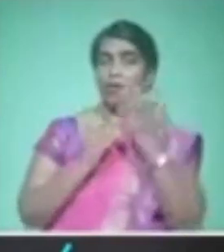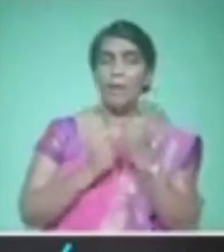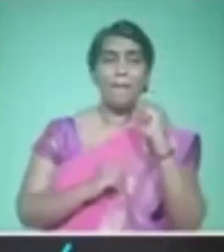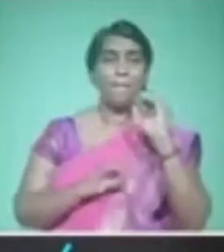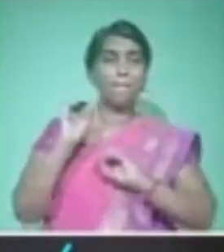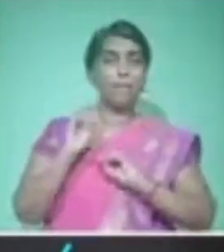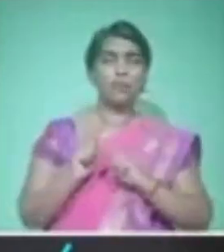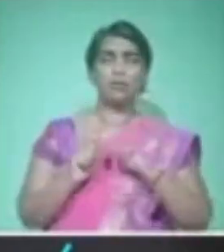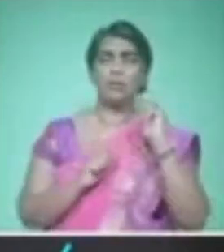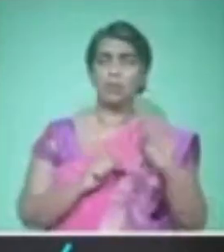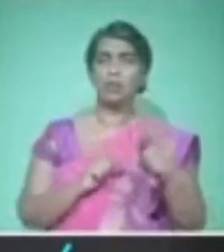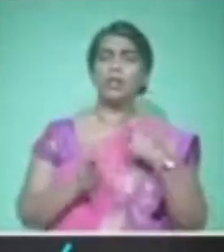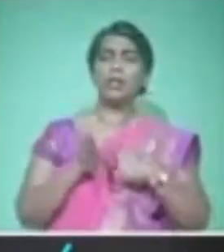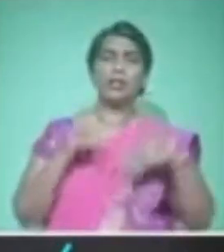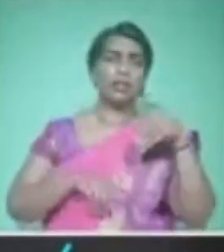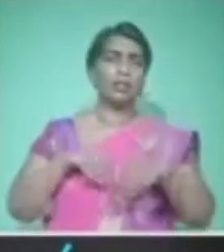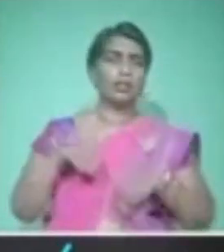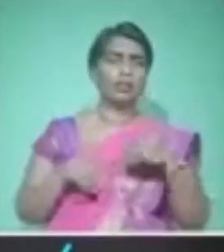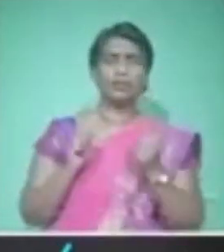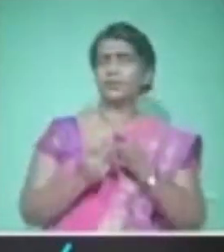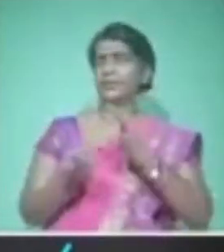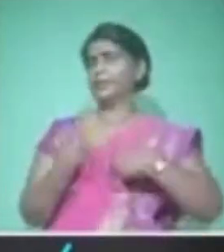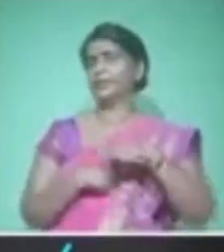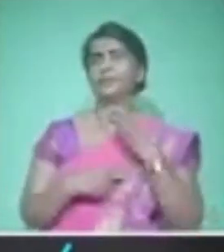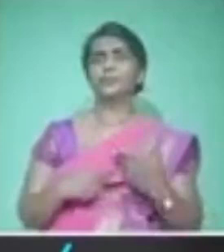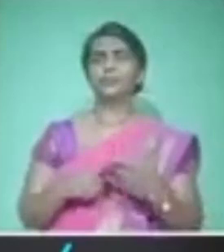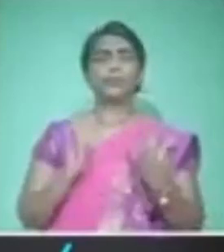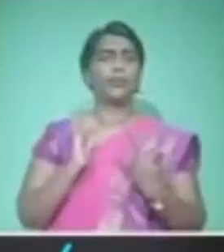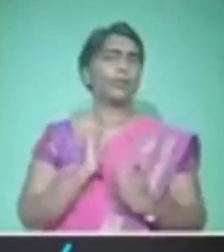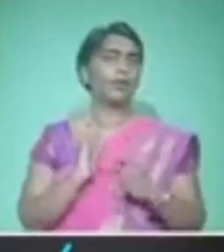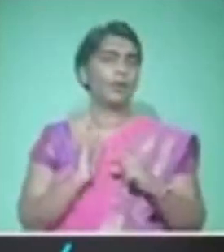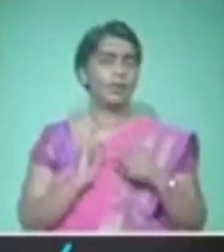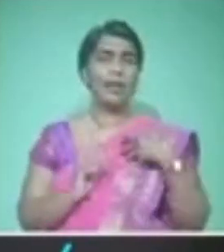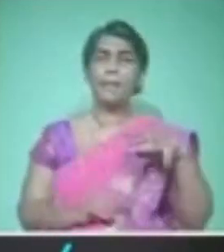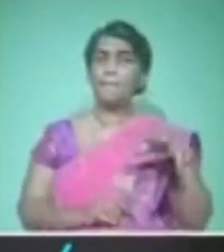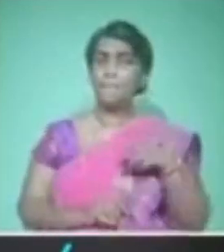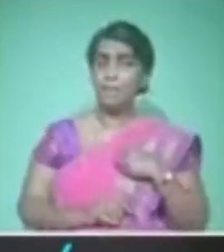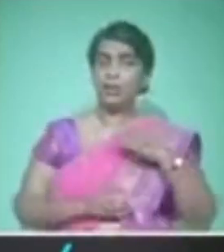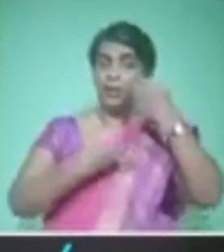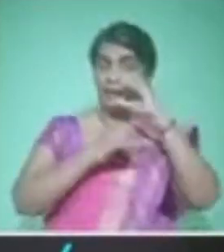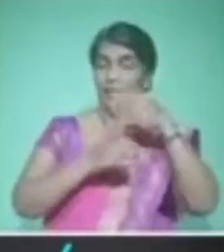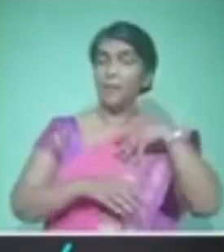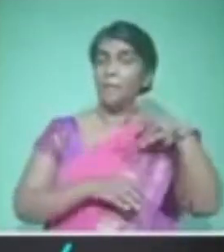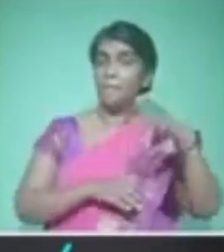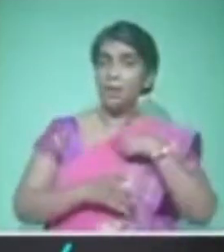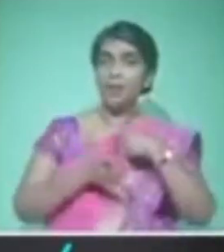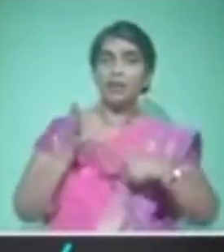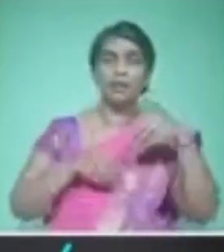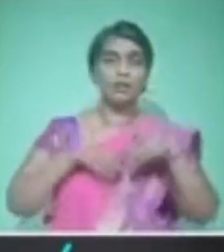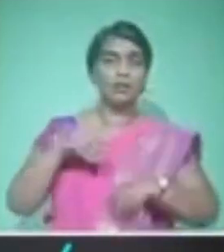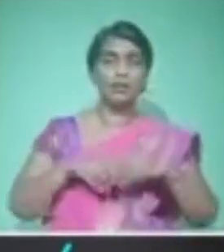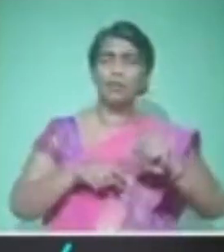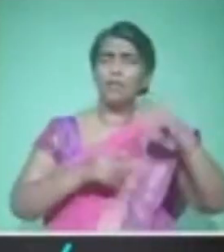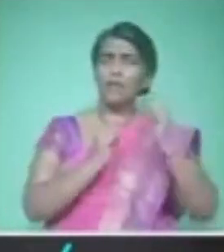150කට ලැබෙනවා මේක දේශපාලනීකරණය වෙලා තියෙන්නේ තාක්ෂණයේ භාවිතයෙන් විද්‍යාවේ භාවිතයෙන් දේශපාලනීකරණය